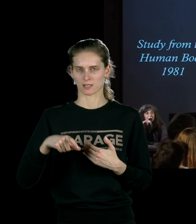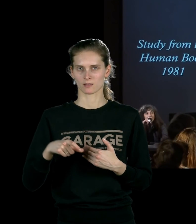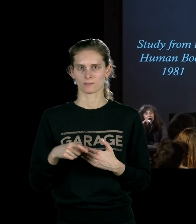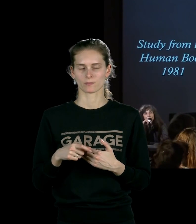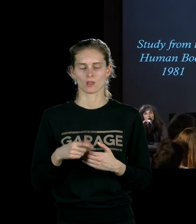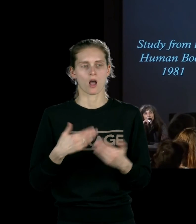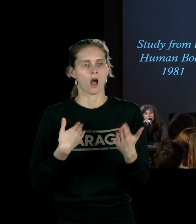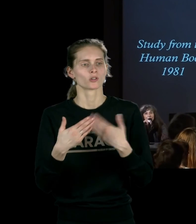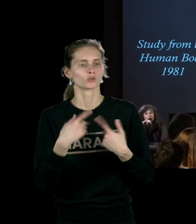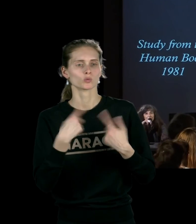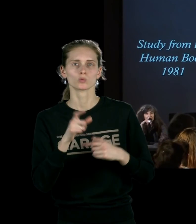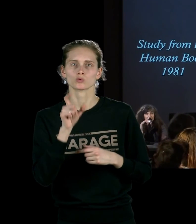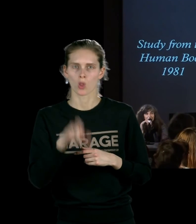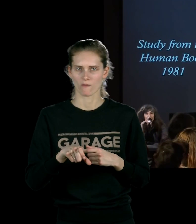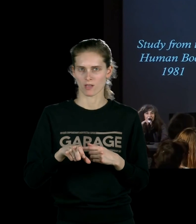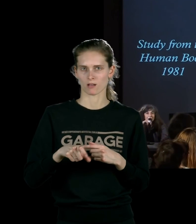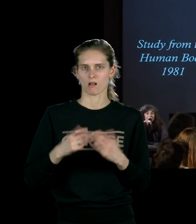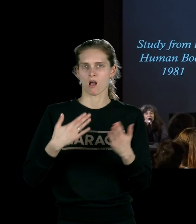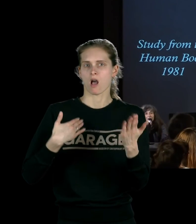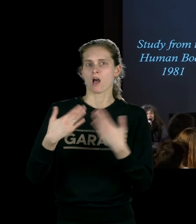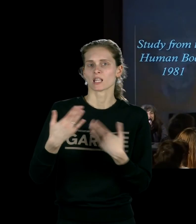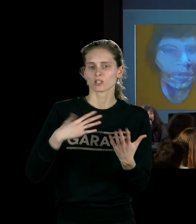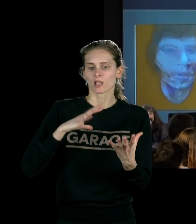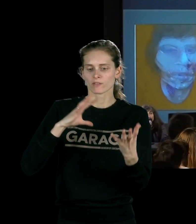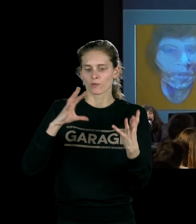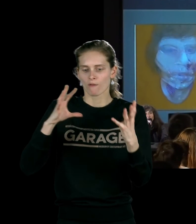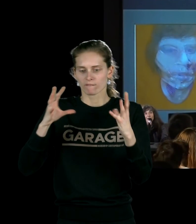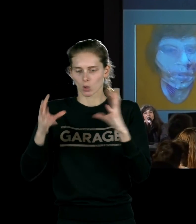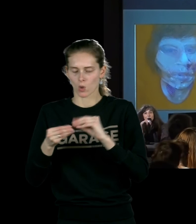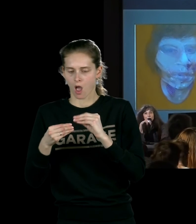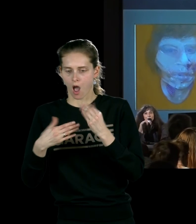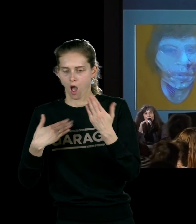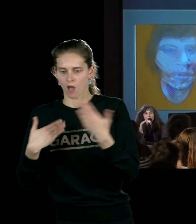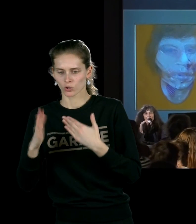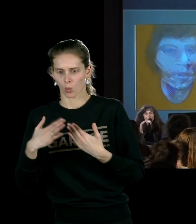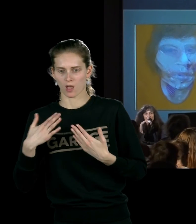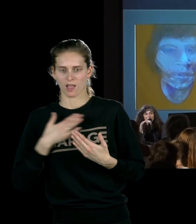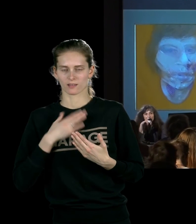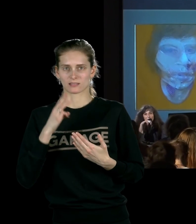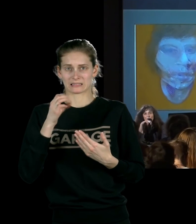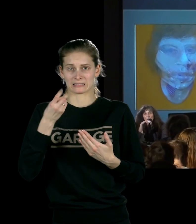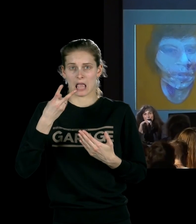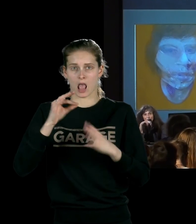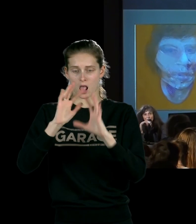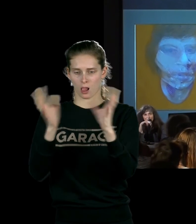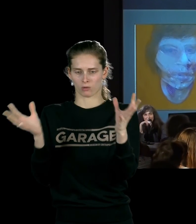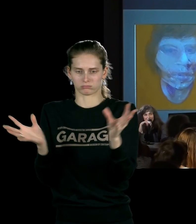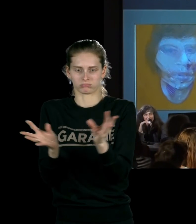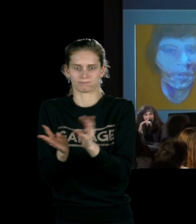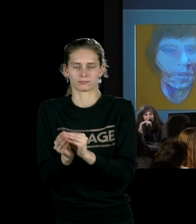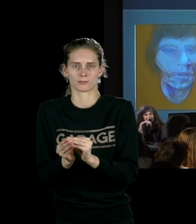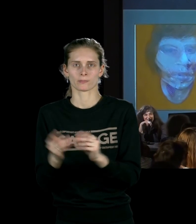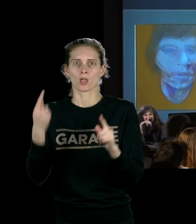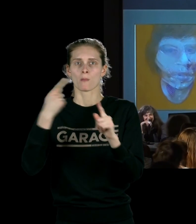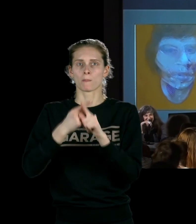взаимоотношения с другим человеком, которые сводятся к взаимоотношению тел, которые, в общем, достаточно, ну, такой странный у него. Еще почему-то был